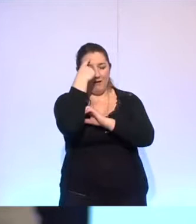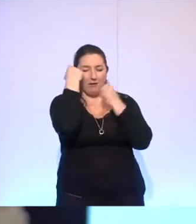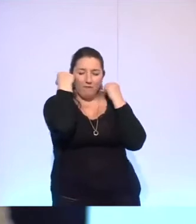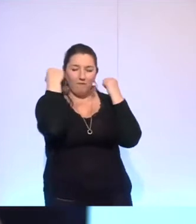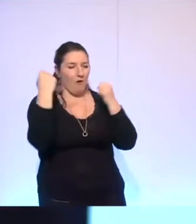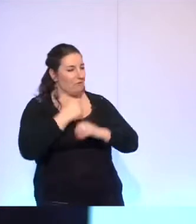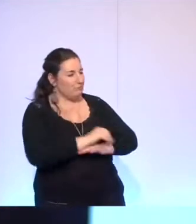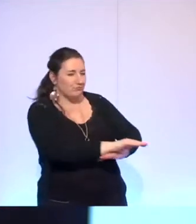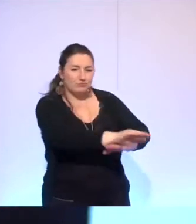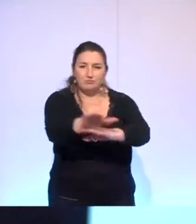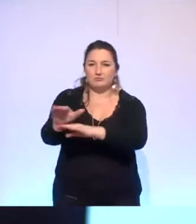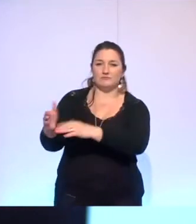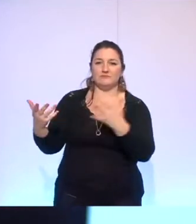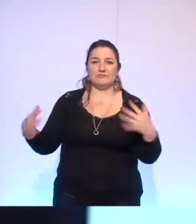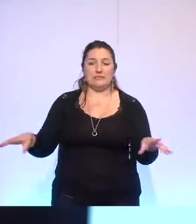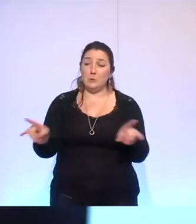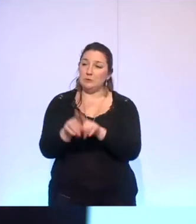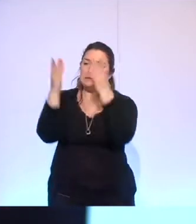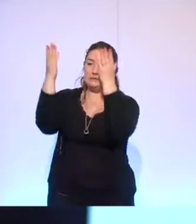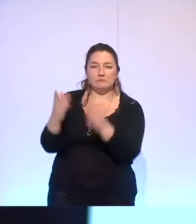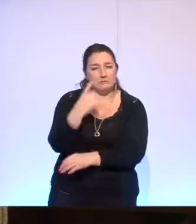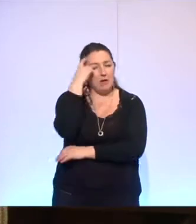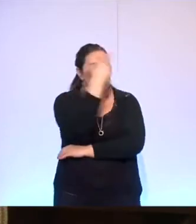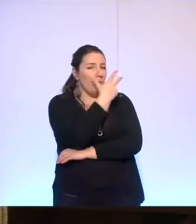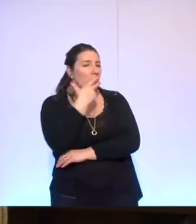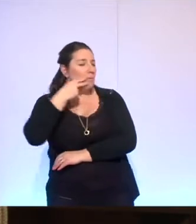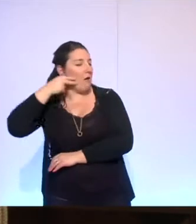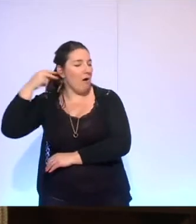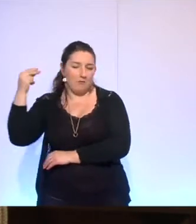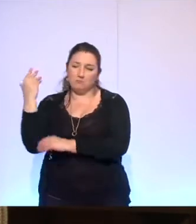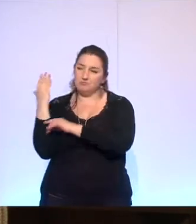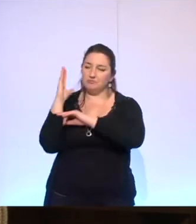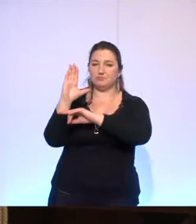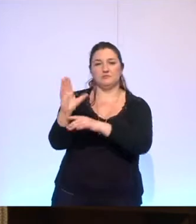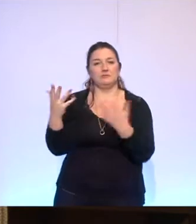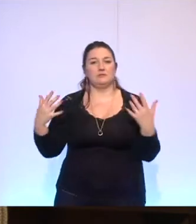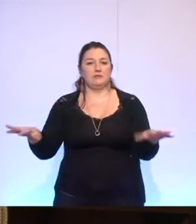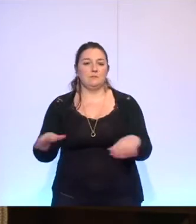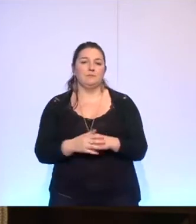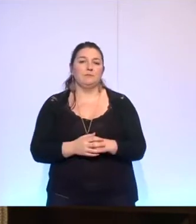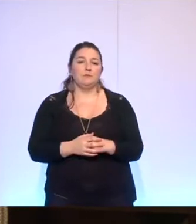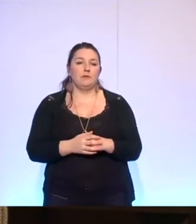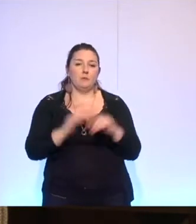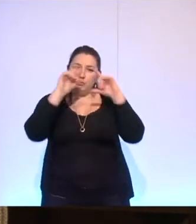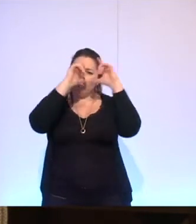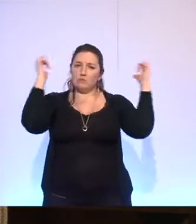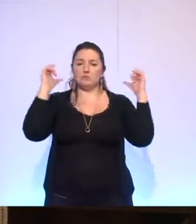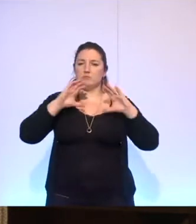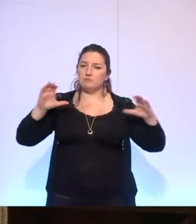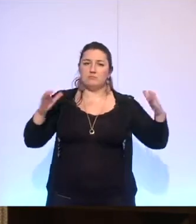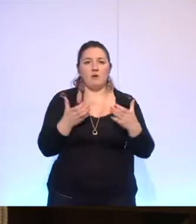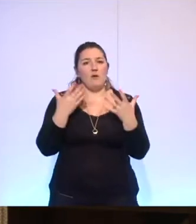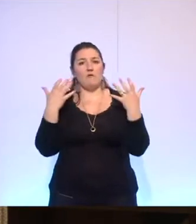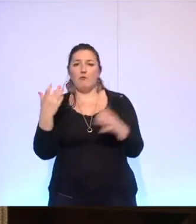son humanité. Je veux, au nom du Rassemblement, proposer au Conseil municipal la candidature d'Éric